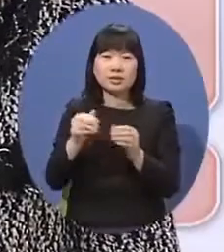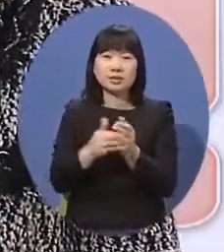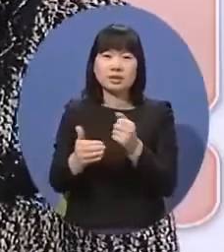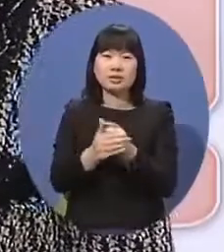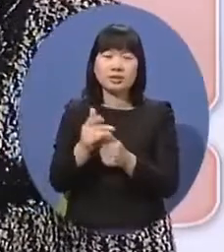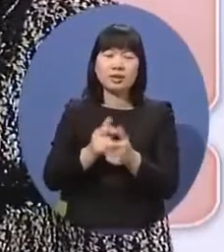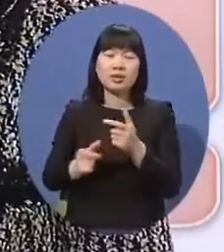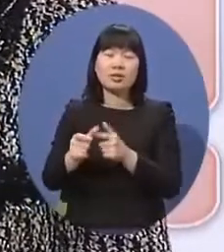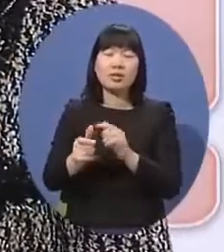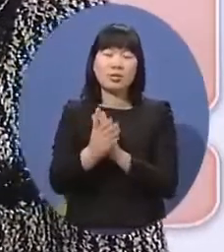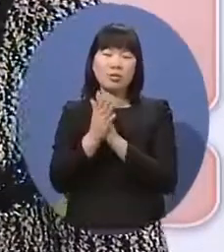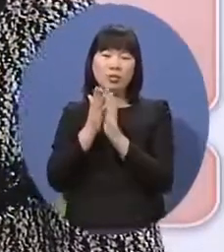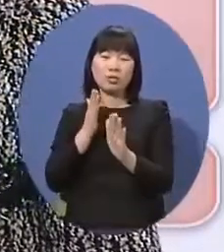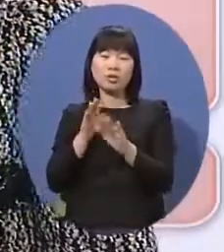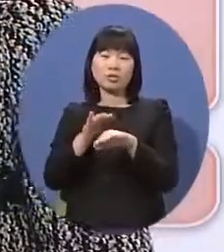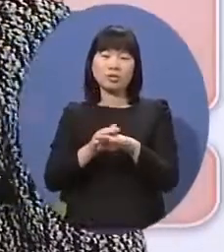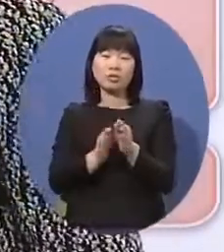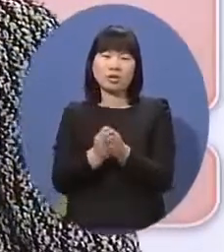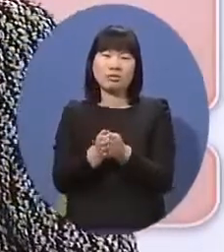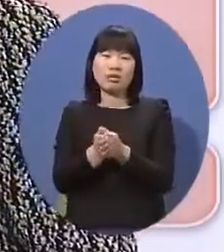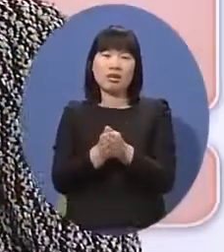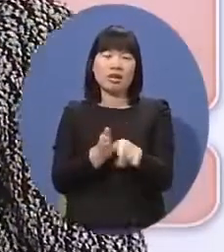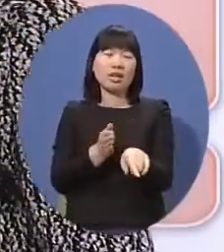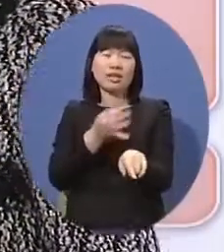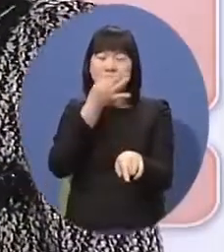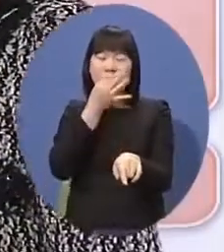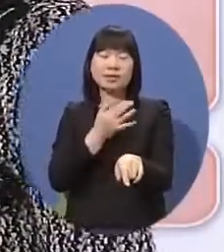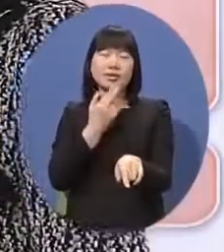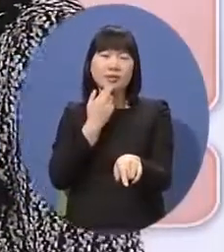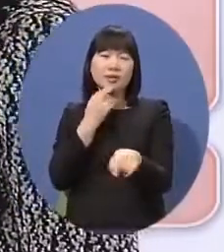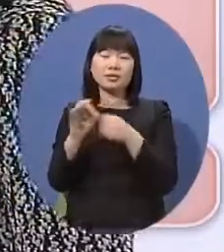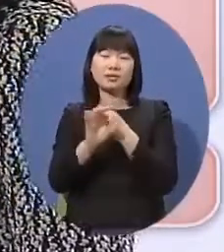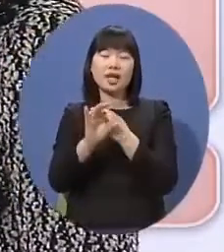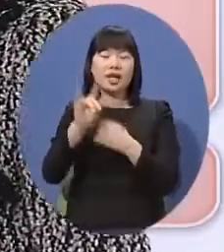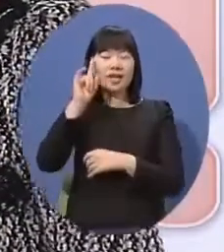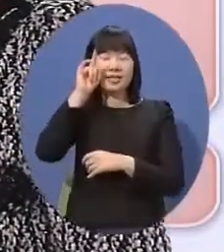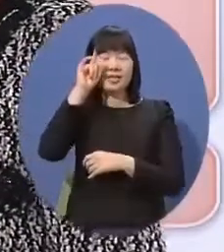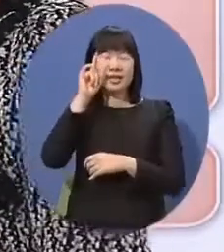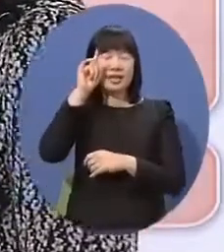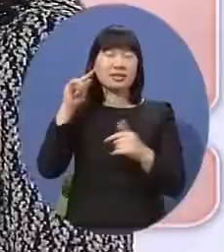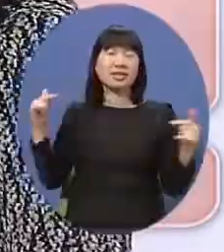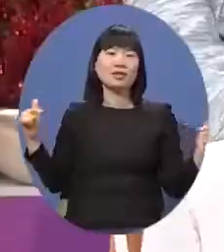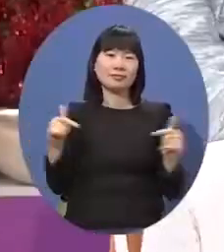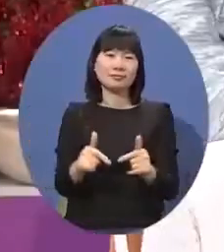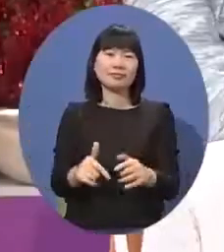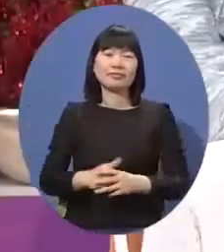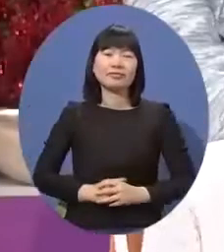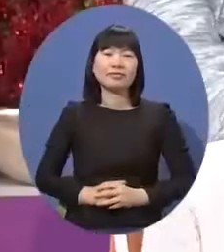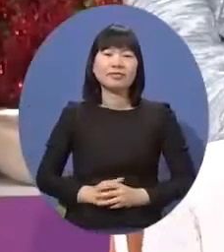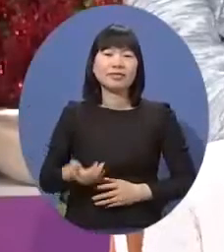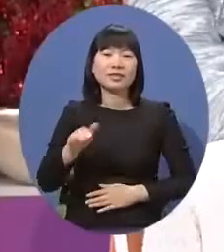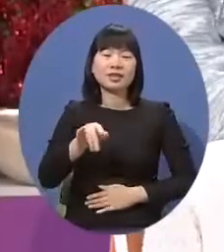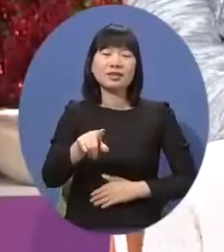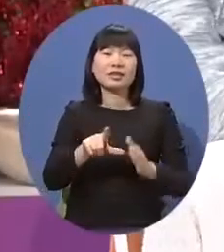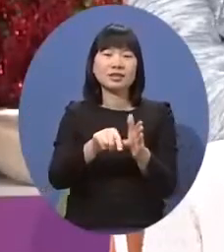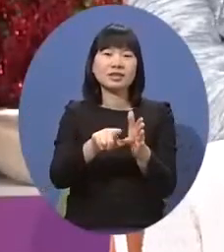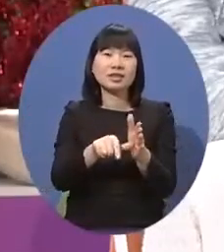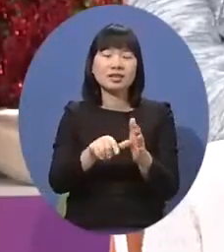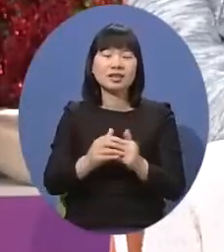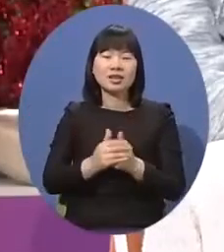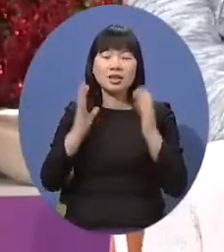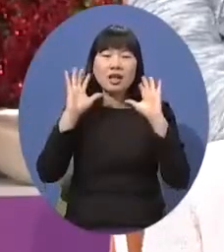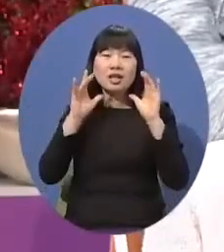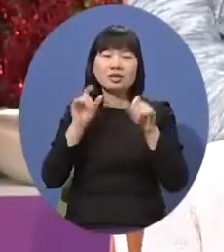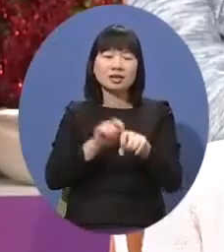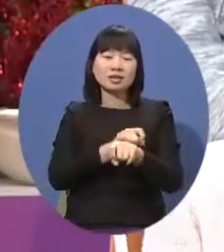이상 줄 서서 손 씻는 게 그렇게 힘들지 않게 되면 스트레스는 정말 많이 이제 줄어들게 돼요. 근데 또 이 시기에 아이들의